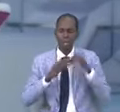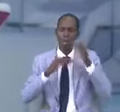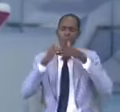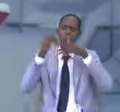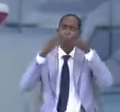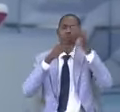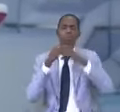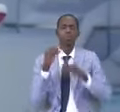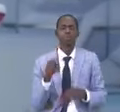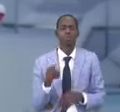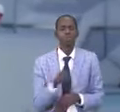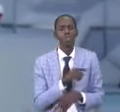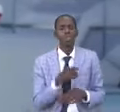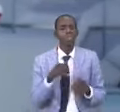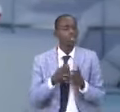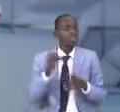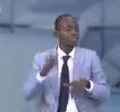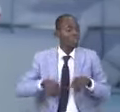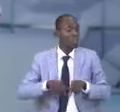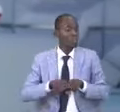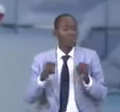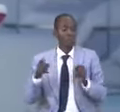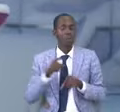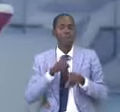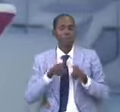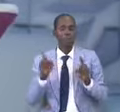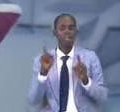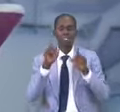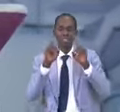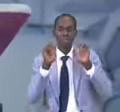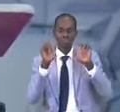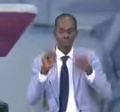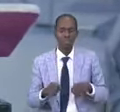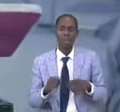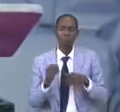briser qui te bâtisse prie il parle au Seigneur